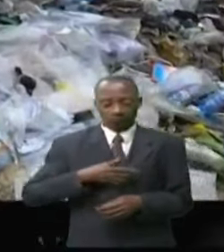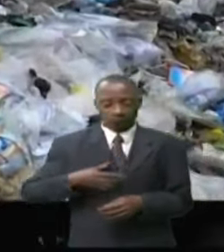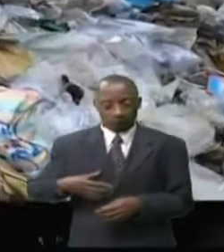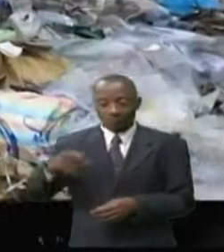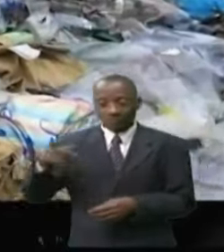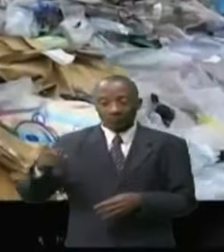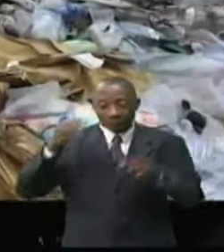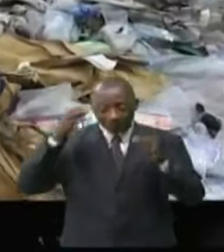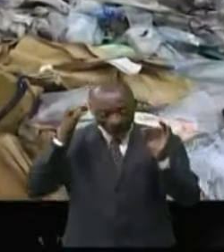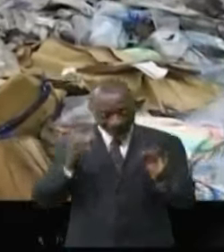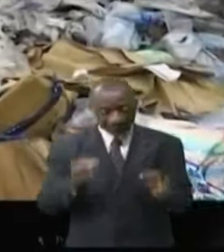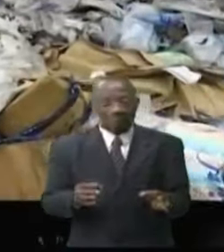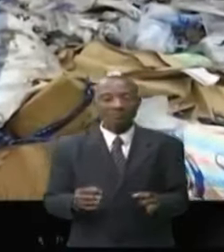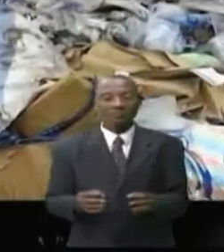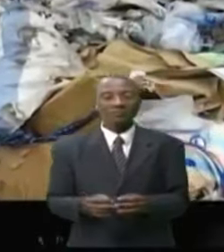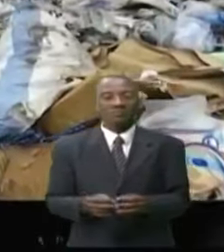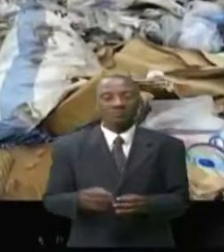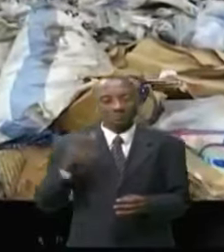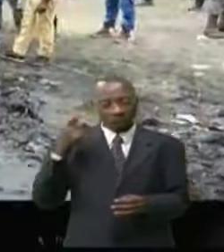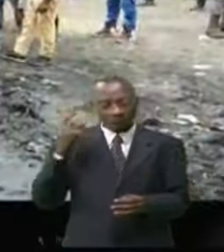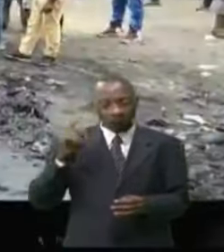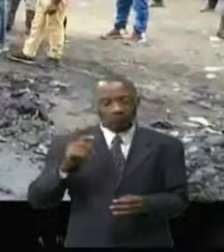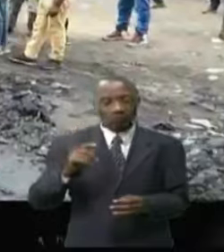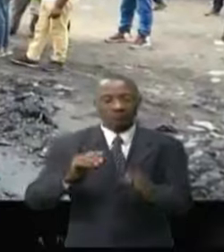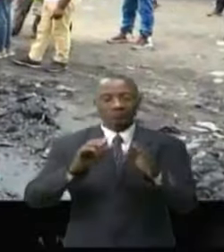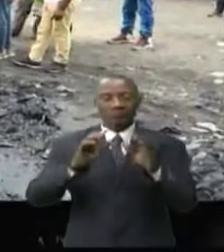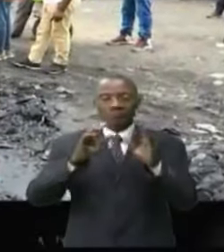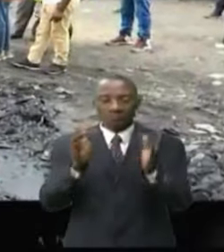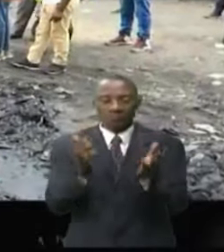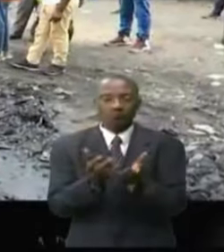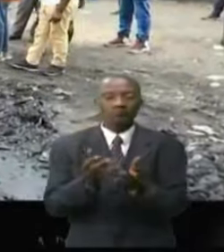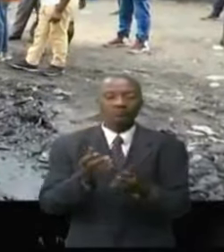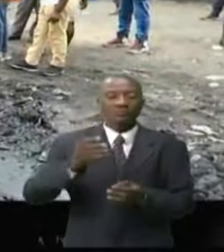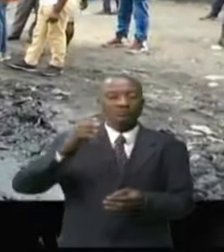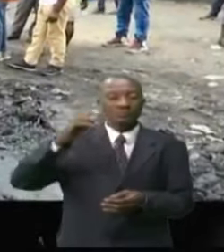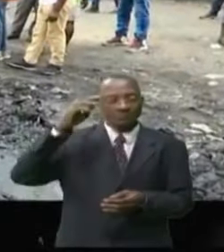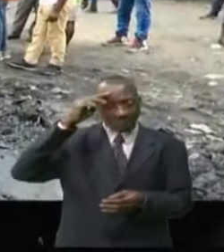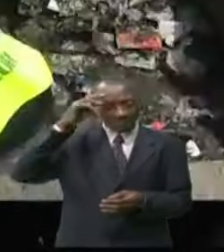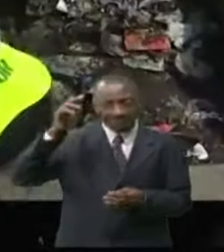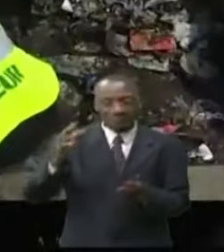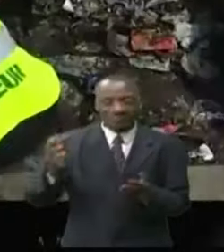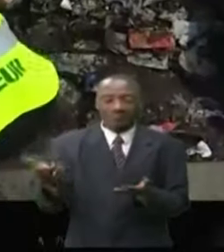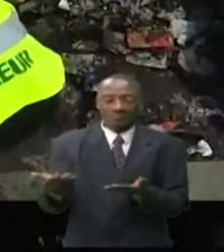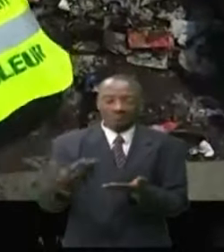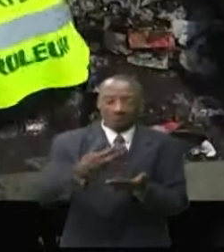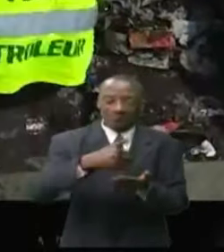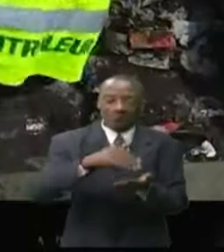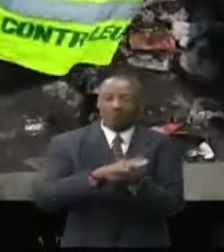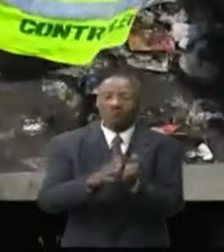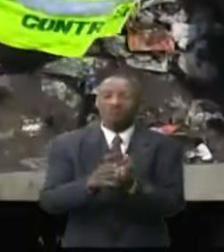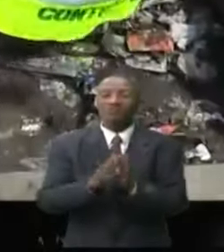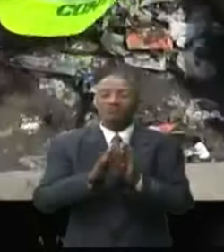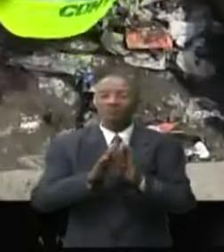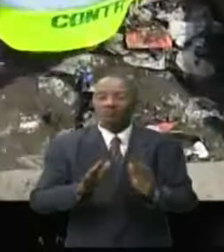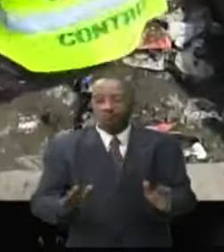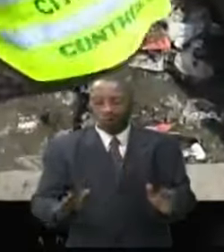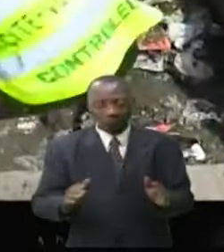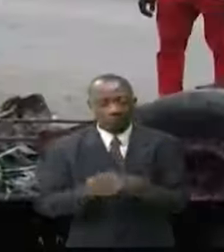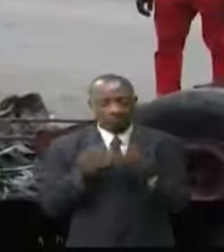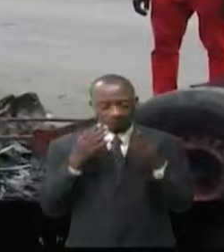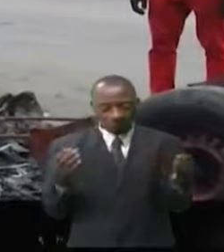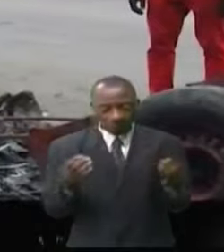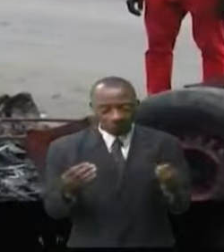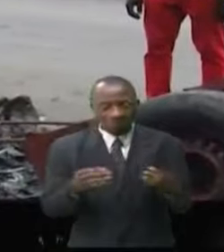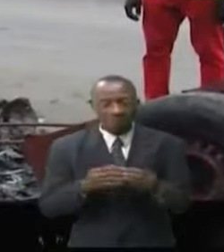l'homme les cas de figure inondation maladie deux facteurs à l'origine des drames l'autorité municipale de